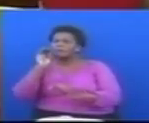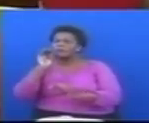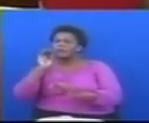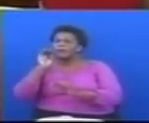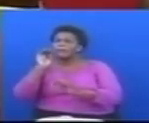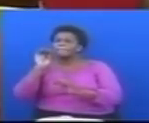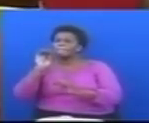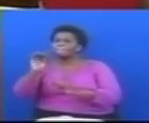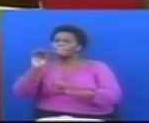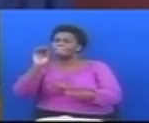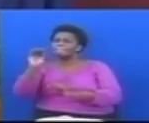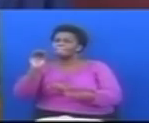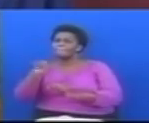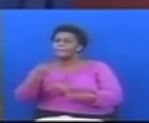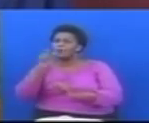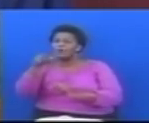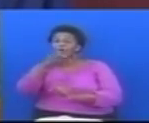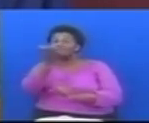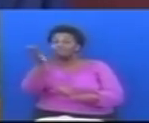kiwango cha lami? Asante.